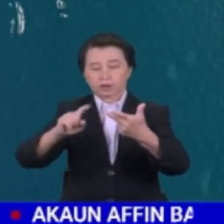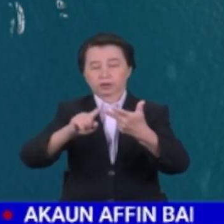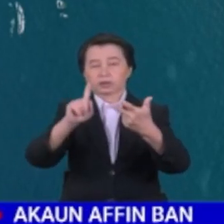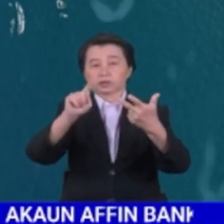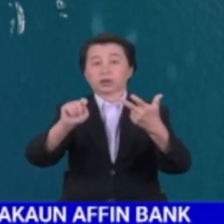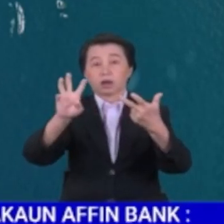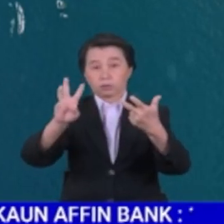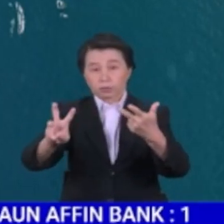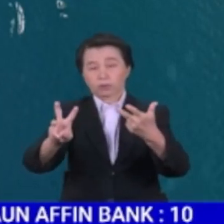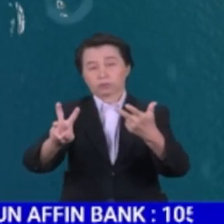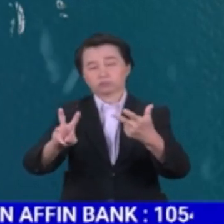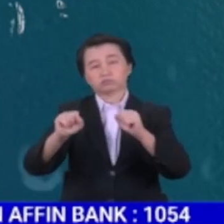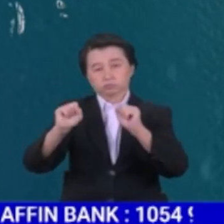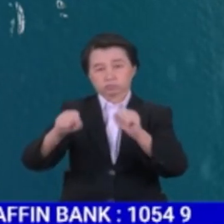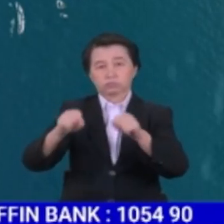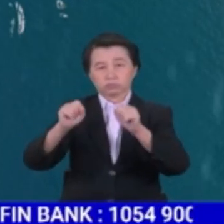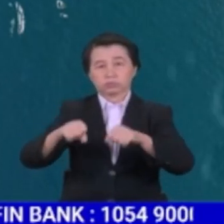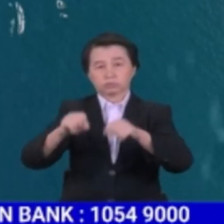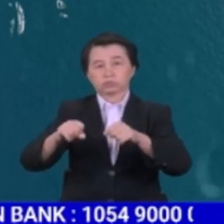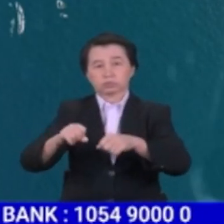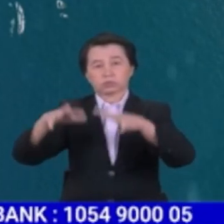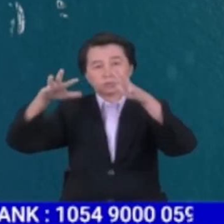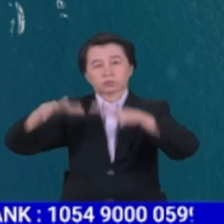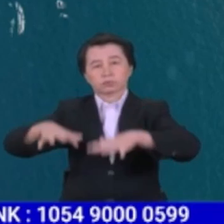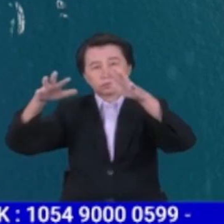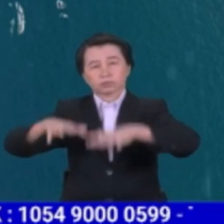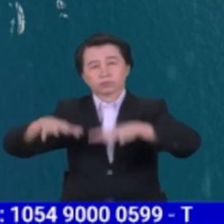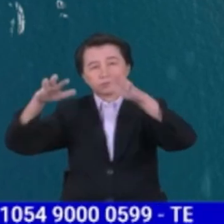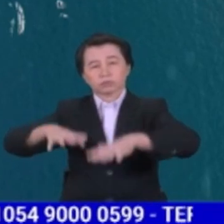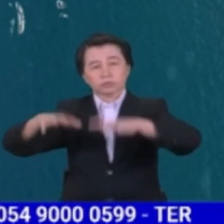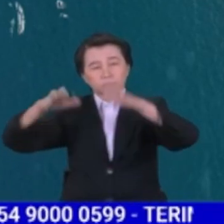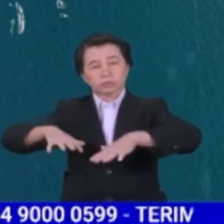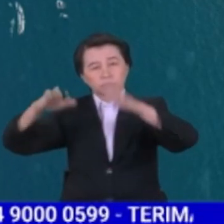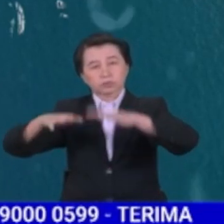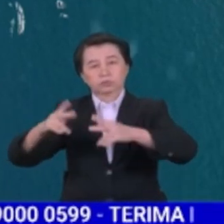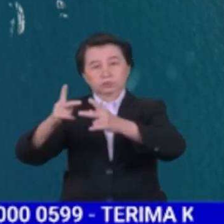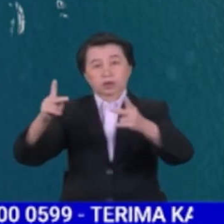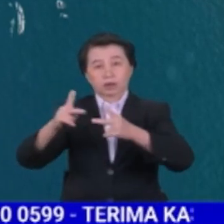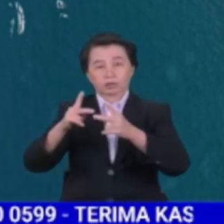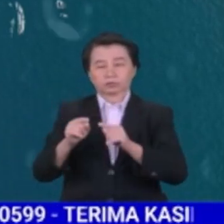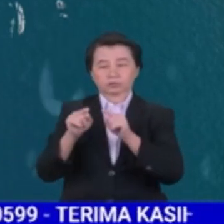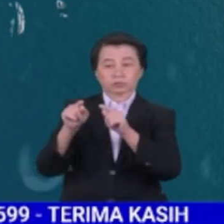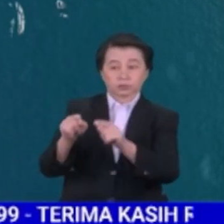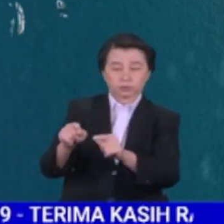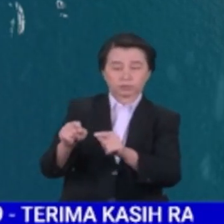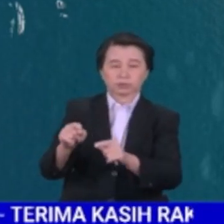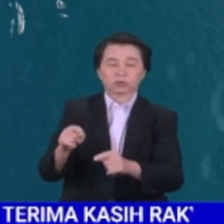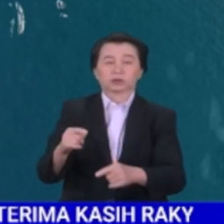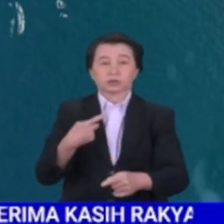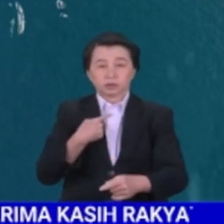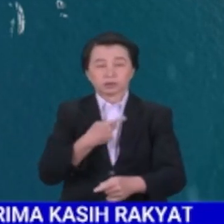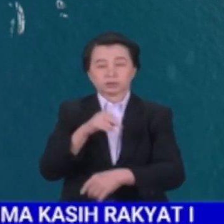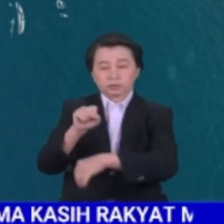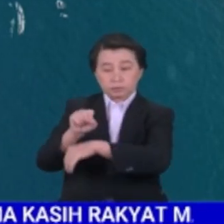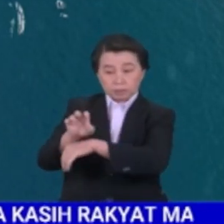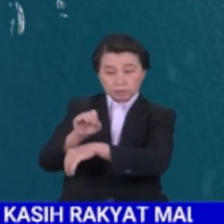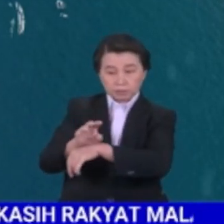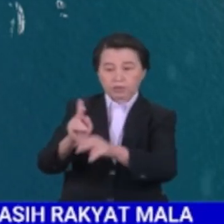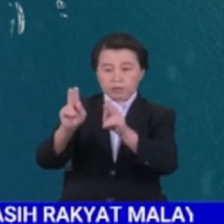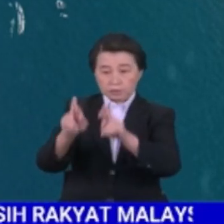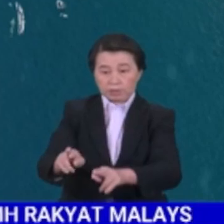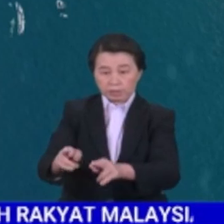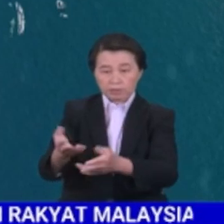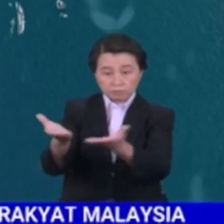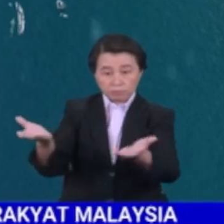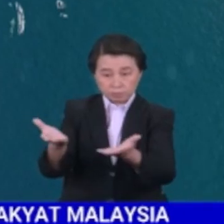ia dijangkakan berpotensi untuk berlaku hujan lebat di kawasan berkenaan. Oleh yang demikian, kami menasihatkan penduduk